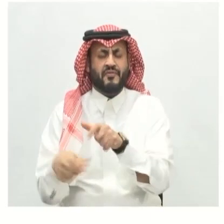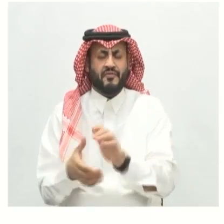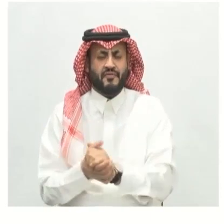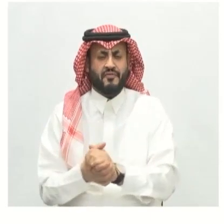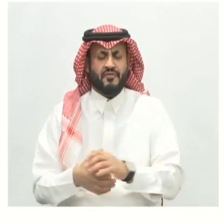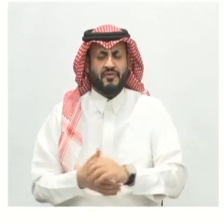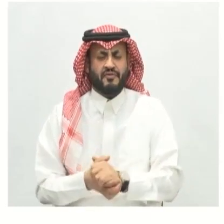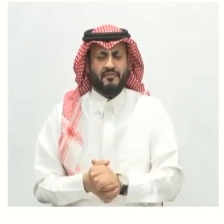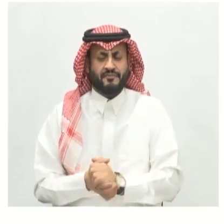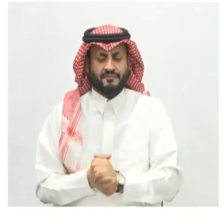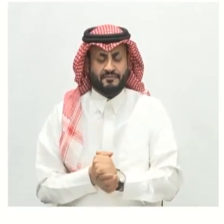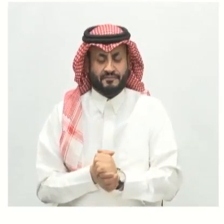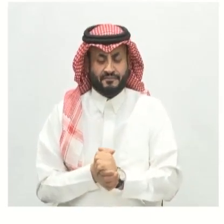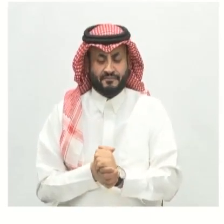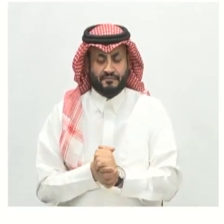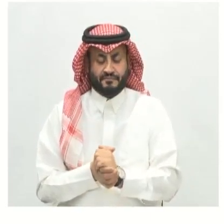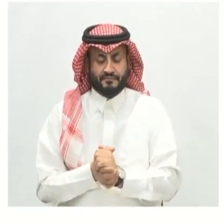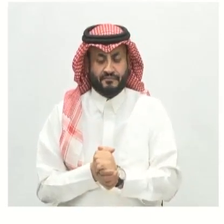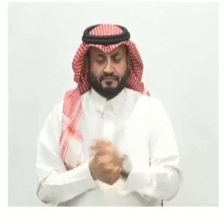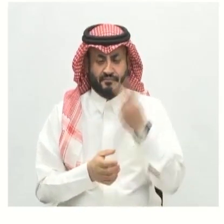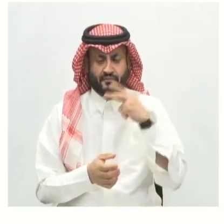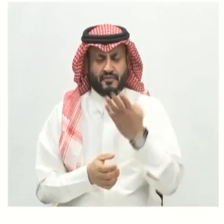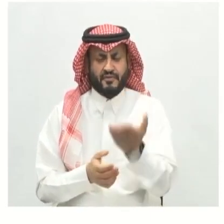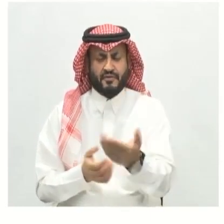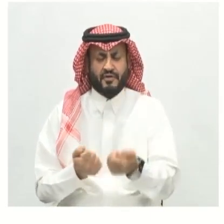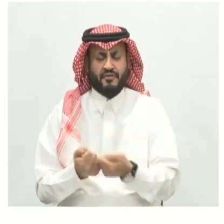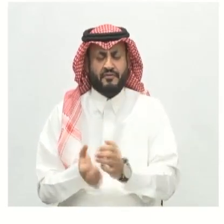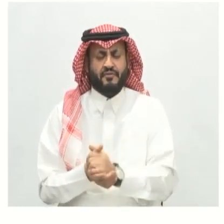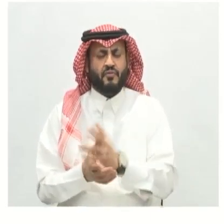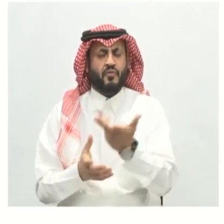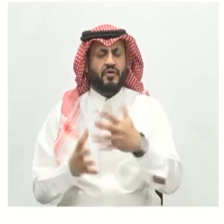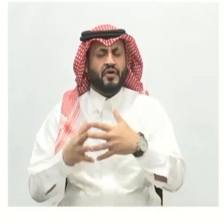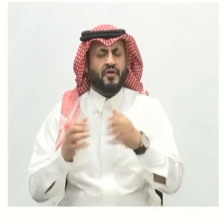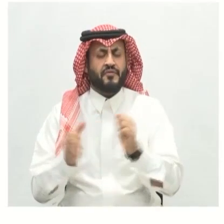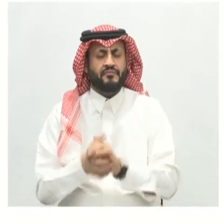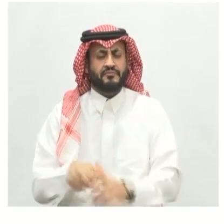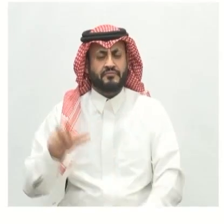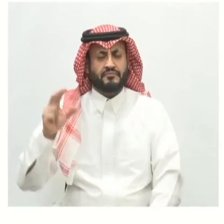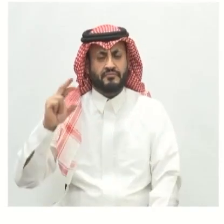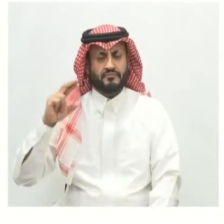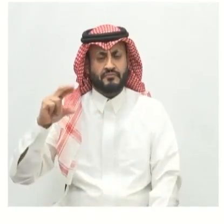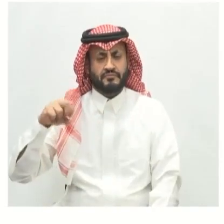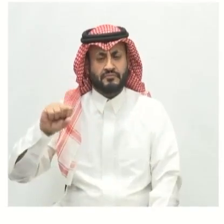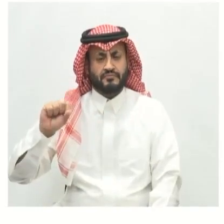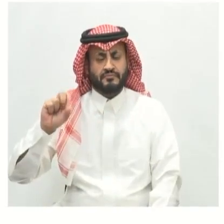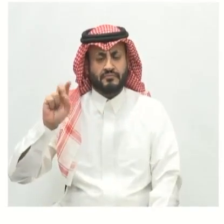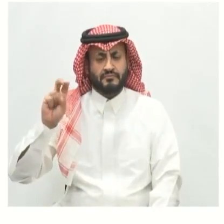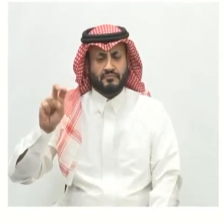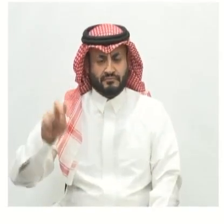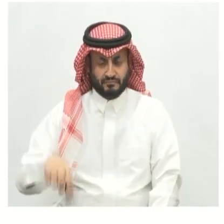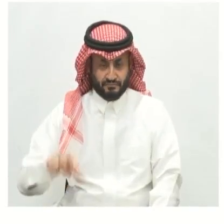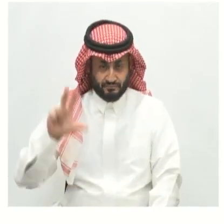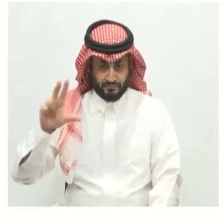وظروفهم بارك الله فيكم نشاهد سويا ماذا يقصد بالذوق العام حاسه